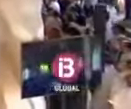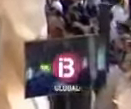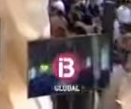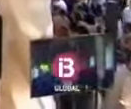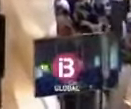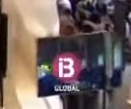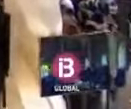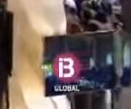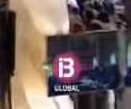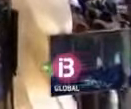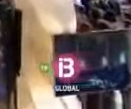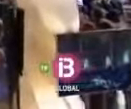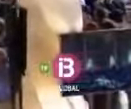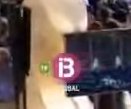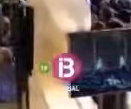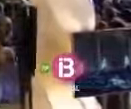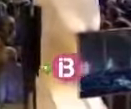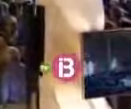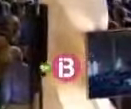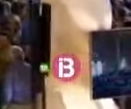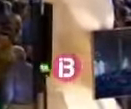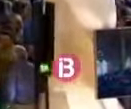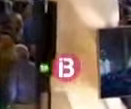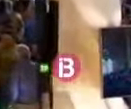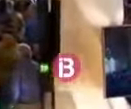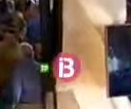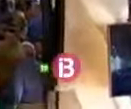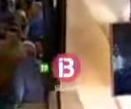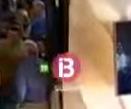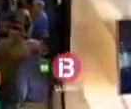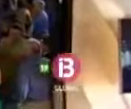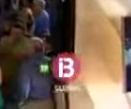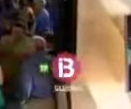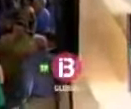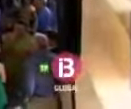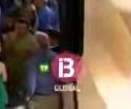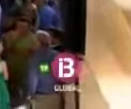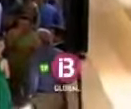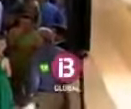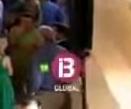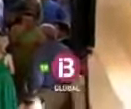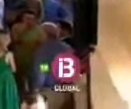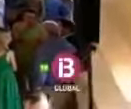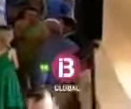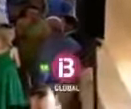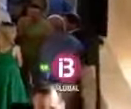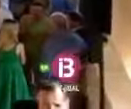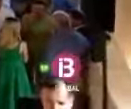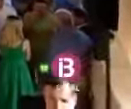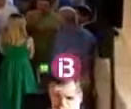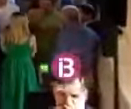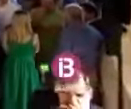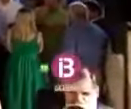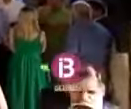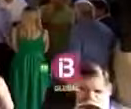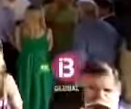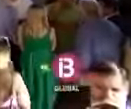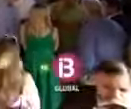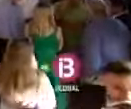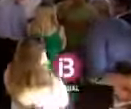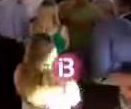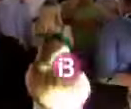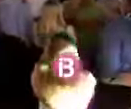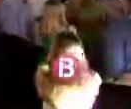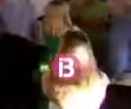només 4 dies després d'haver estat investida com a presidenta pel Parlament de les Illes Balears. Una presa